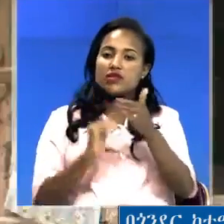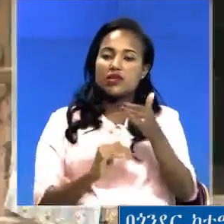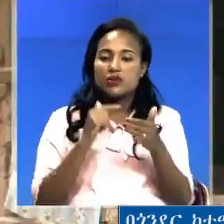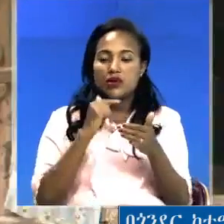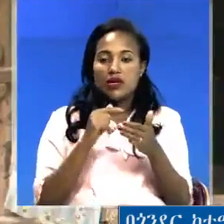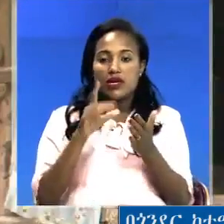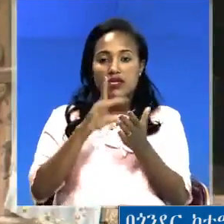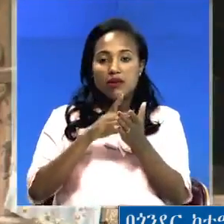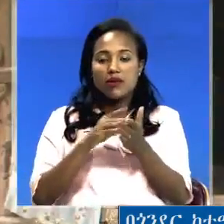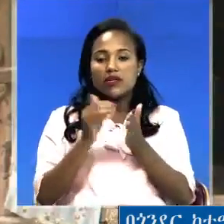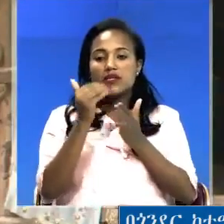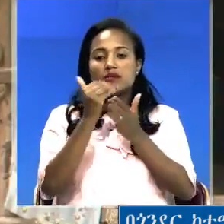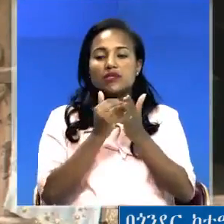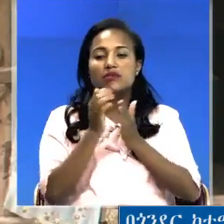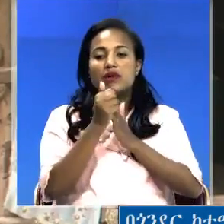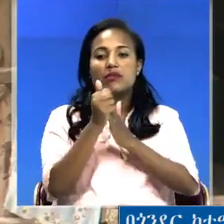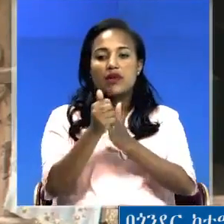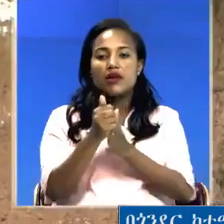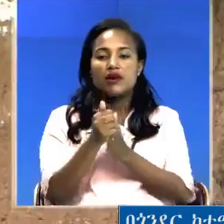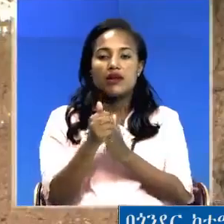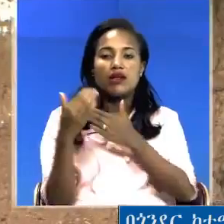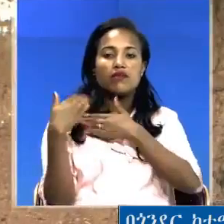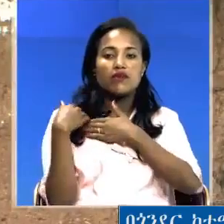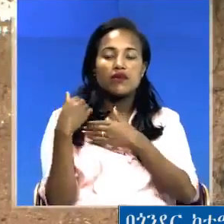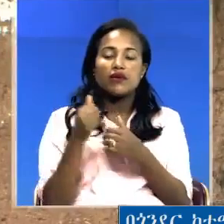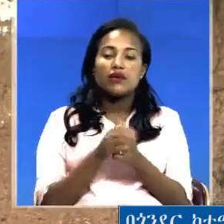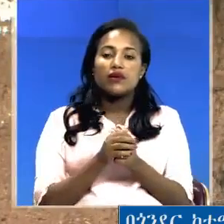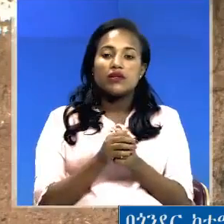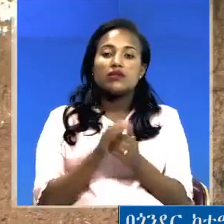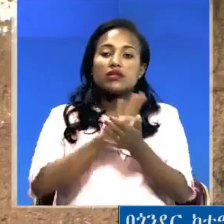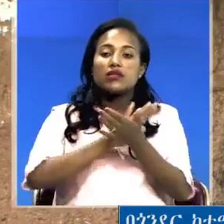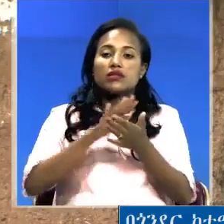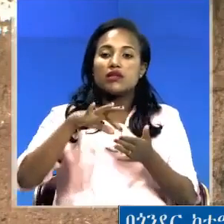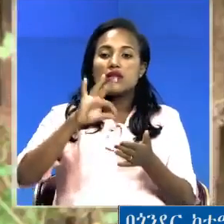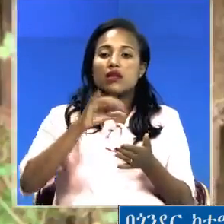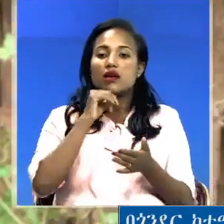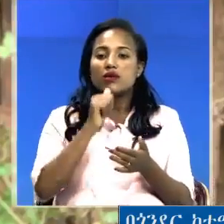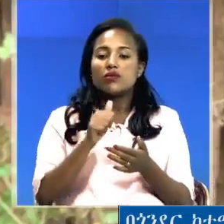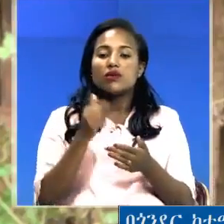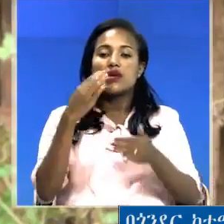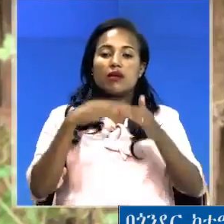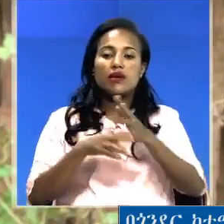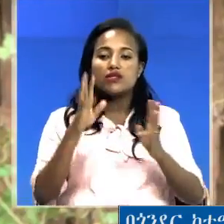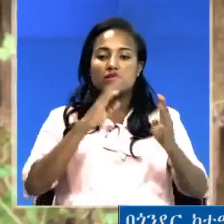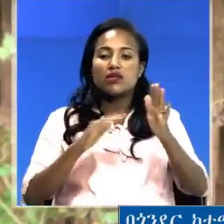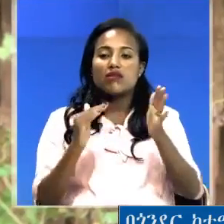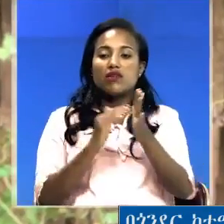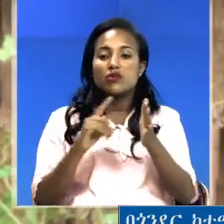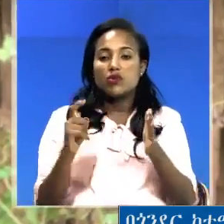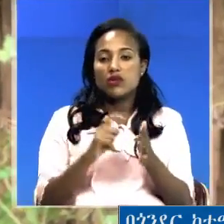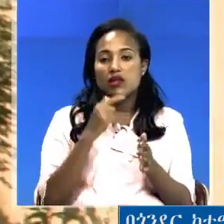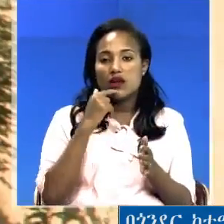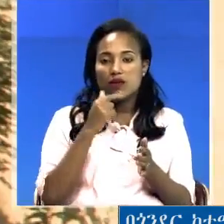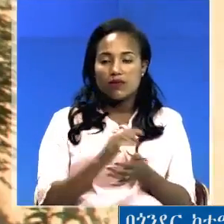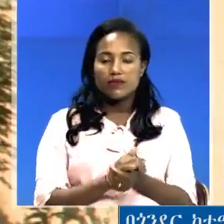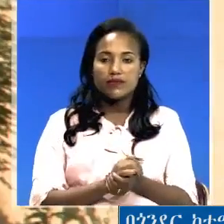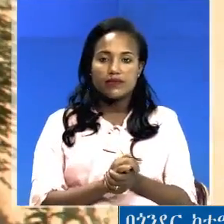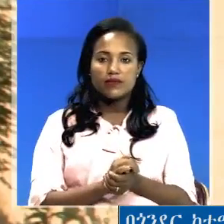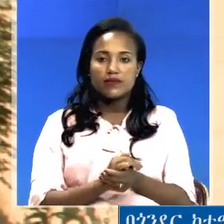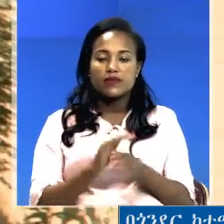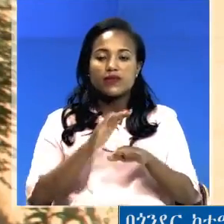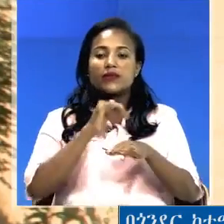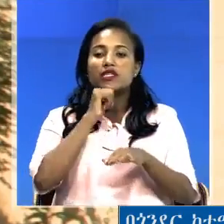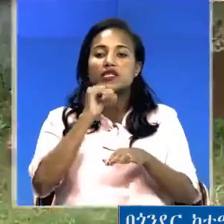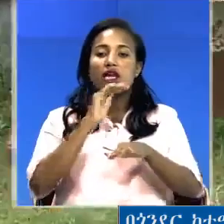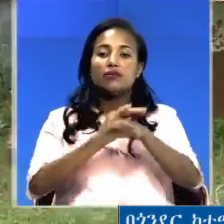መምሪያ ኃላፊ አቶ አክሊሎ እንደማገኝ ተማሪዎች ጥራት ያለው ትምህርት እንዳያገኙ የትምህርት ግብዓት ችግር ትልቅ እንቅፋት እንደፈጠረ ገልጸዋል። ያለምቹ ሁኔታ ተማሪዎች